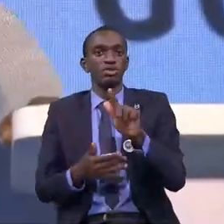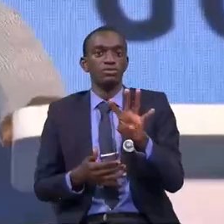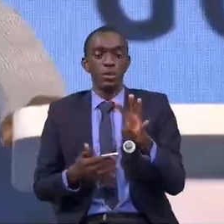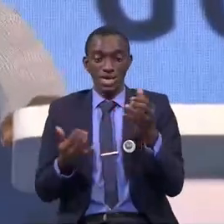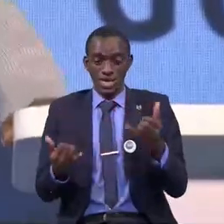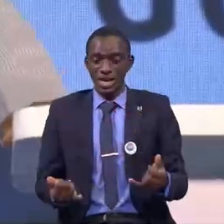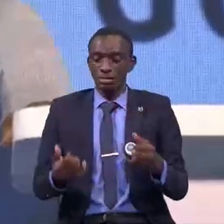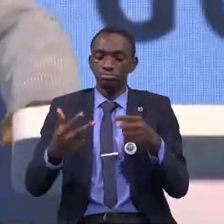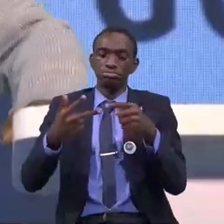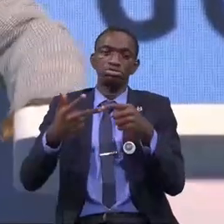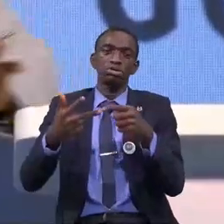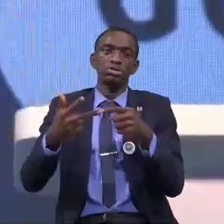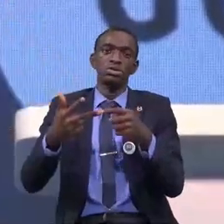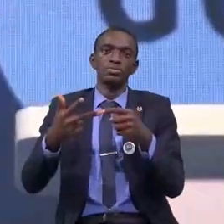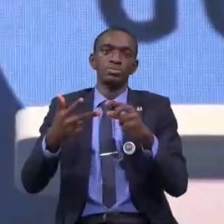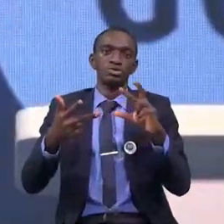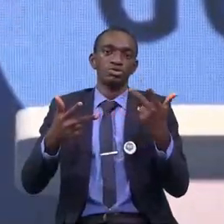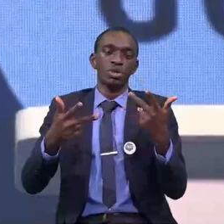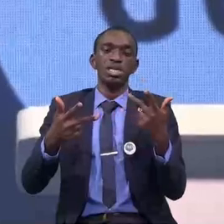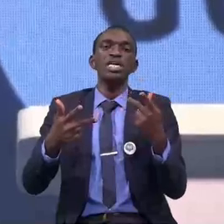Troisième point maintenant.